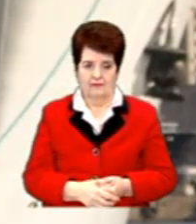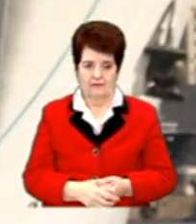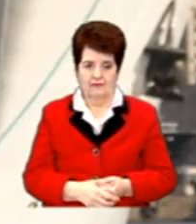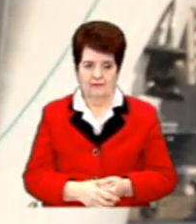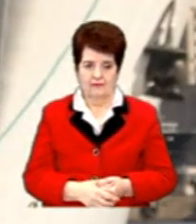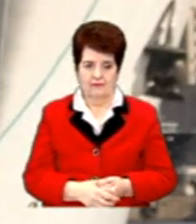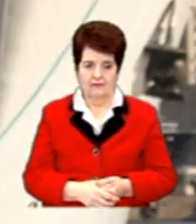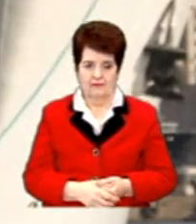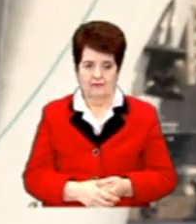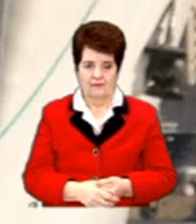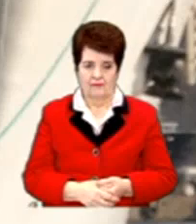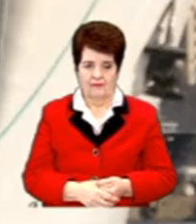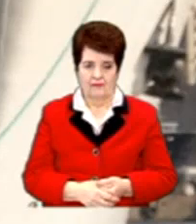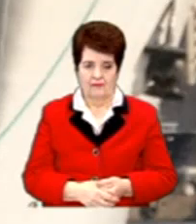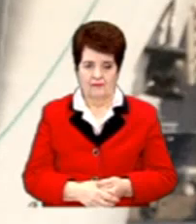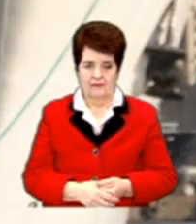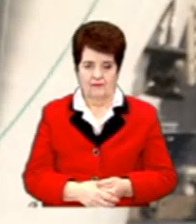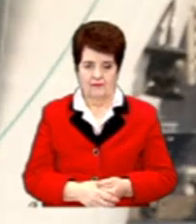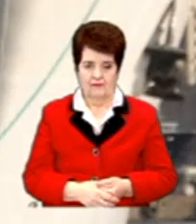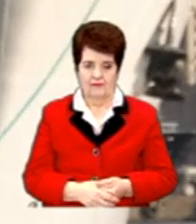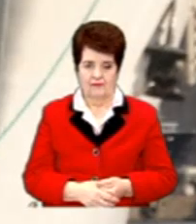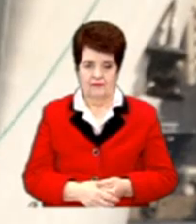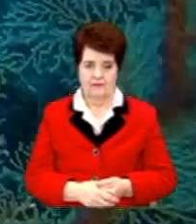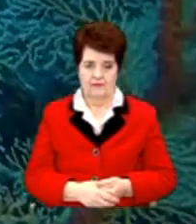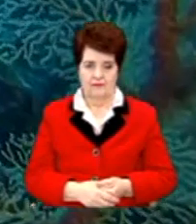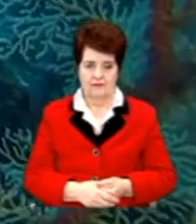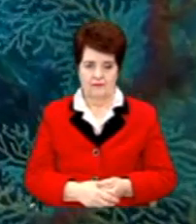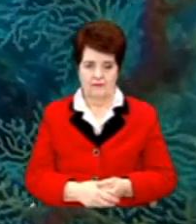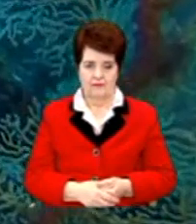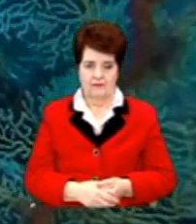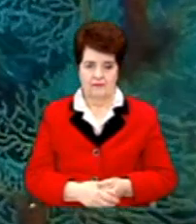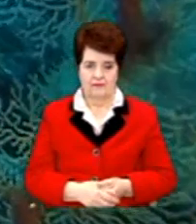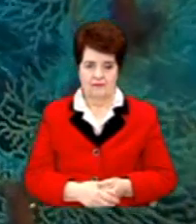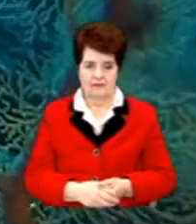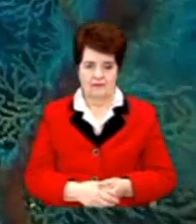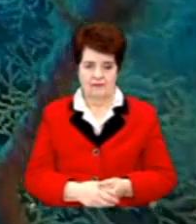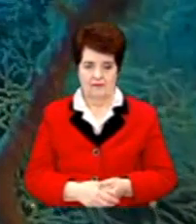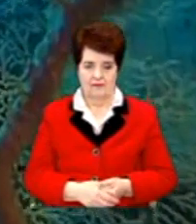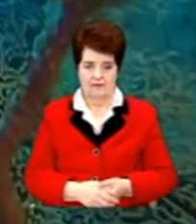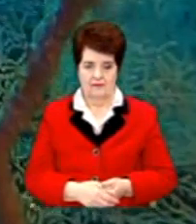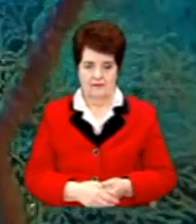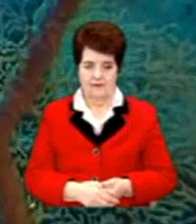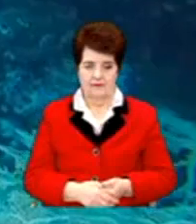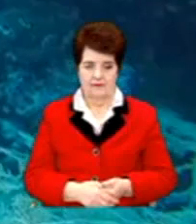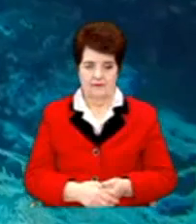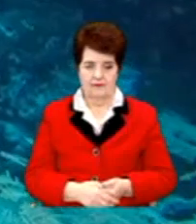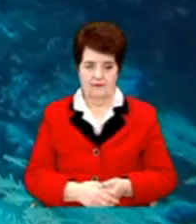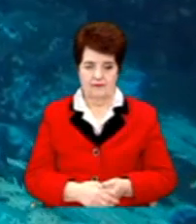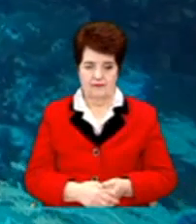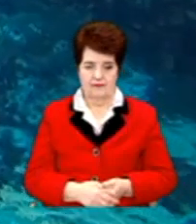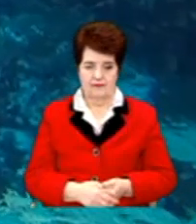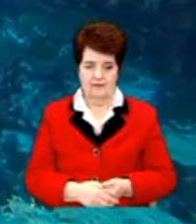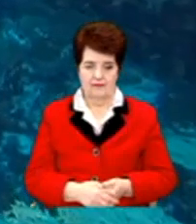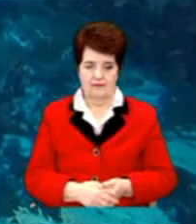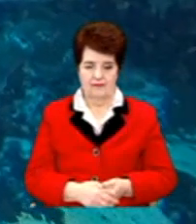down there. But a lot of animals in those depths are bioluminescent. It's life that glows. It's home to the peak of biodiversity in the